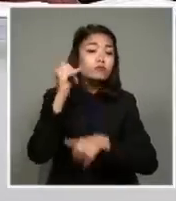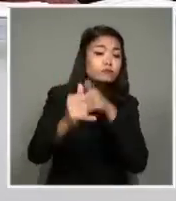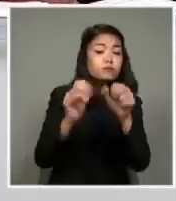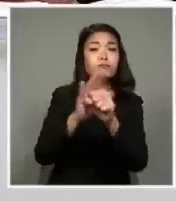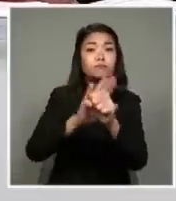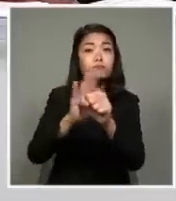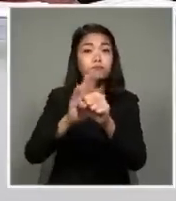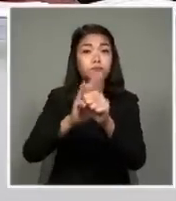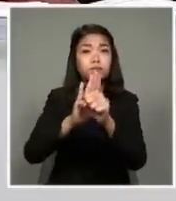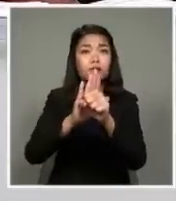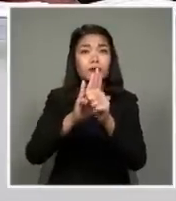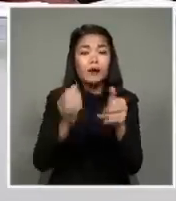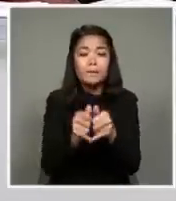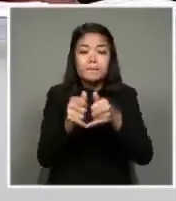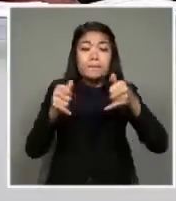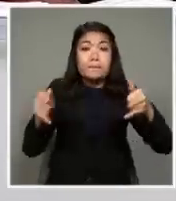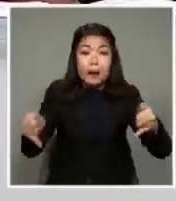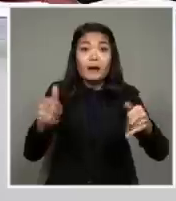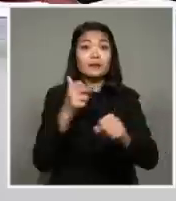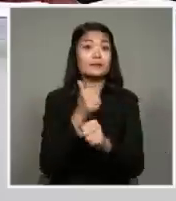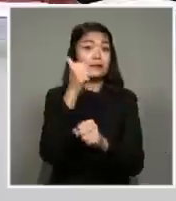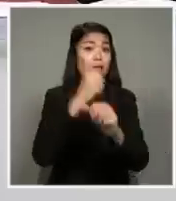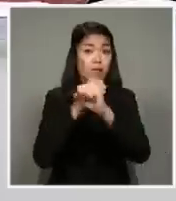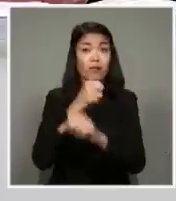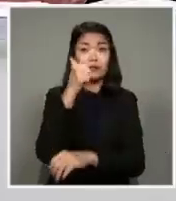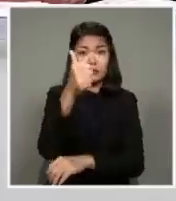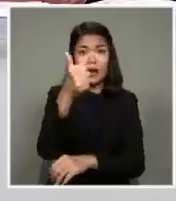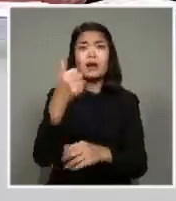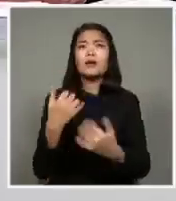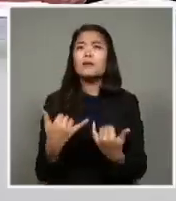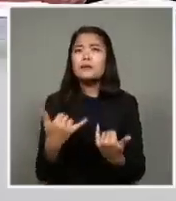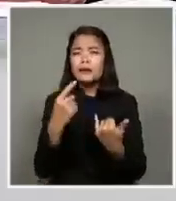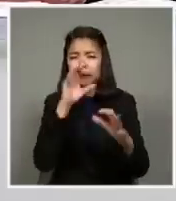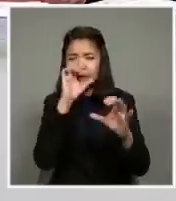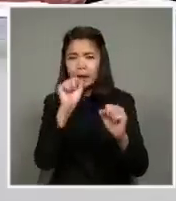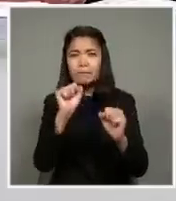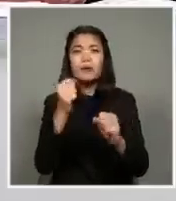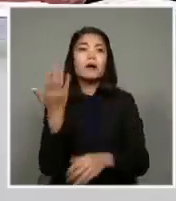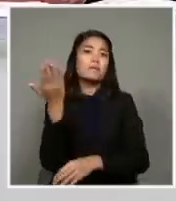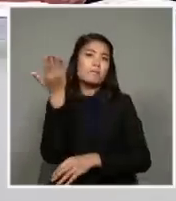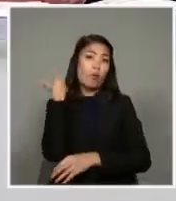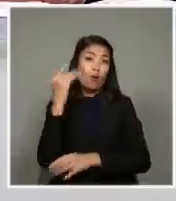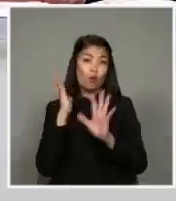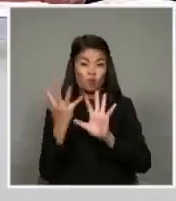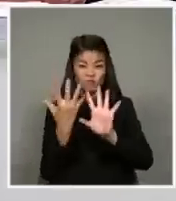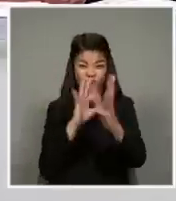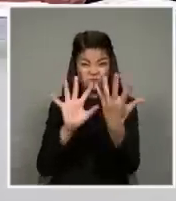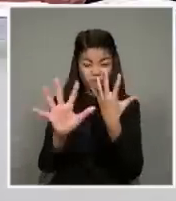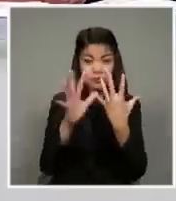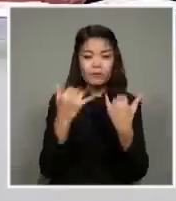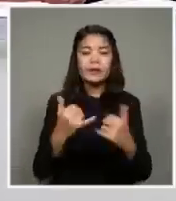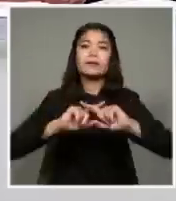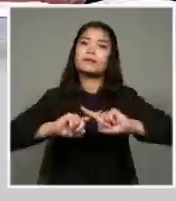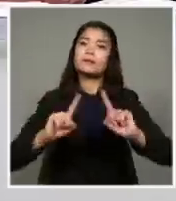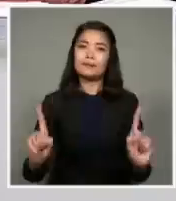มันก็จะสามารถที่จะเว้นระยะห่างทางสังคมโซเชียลดิสแทนซิ่งกันได้อยู่แต่ว่าภาพในวันนี้มันก็คงต่างจากภาพในอดีตแน่นอนนะครับ ใช่ค่ะใน